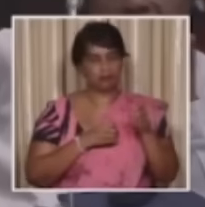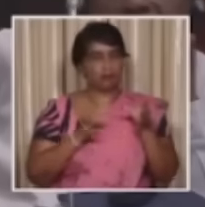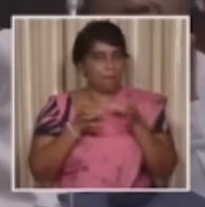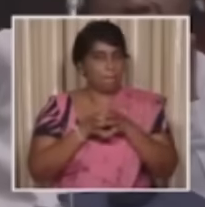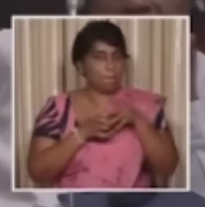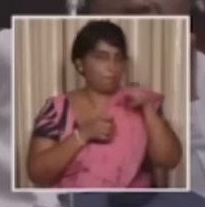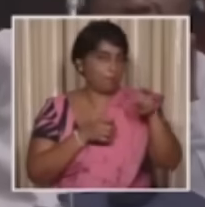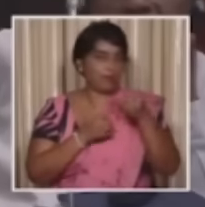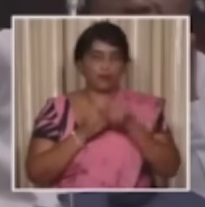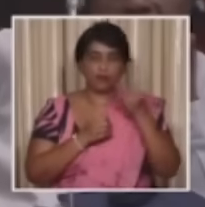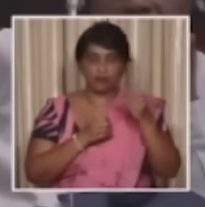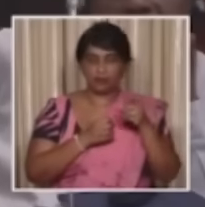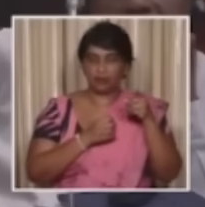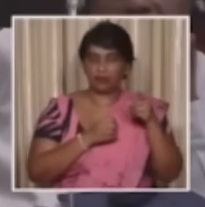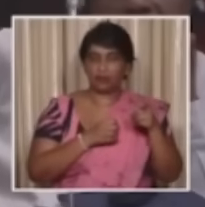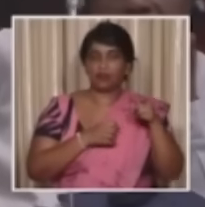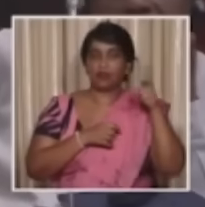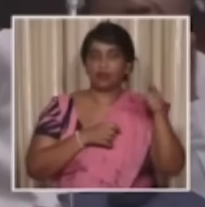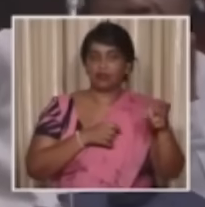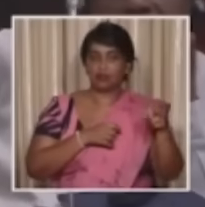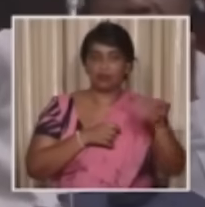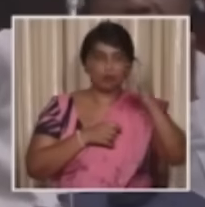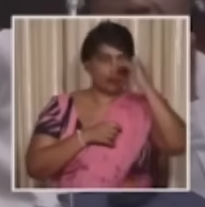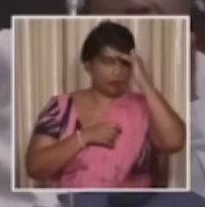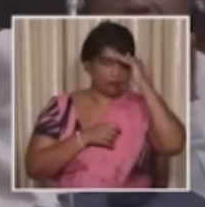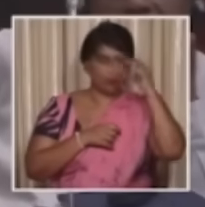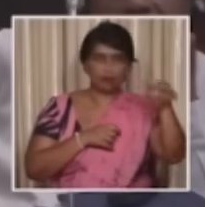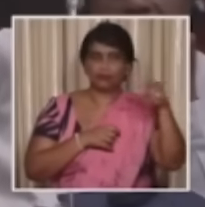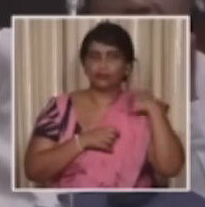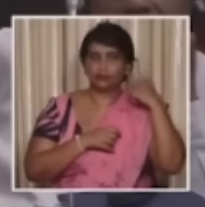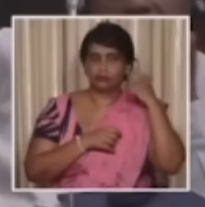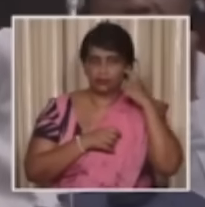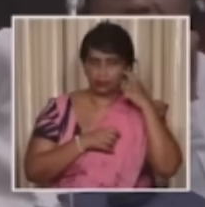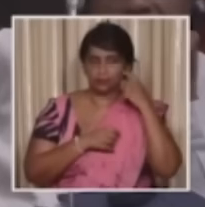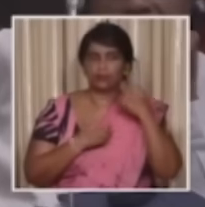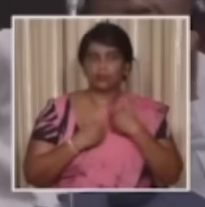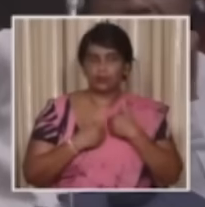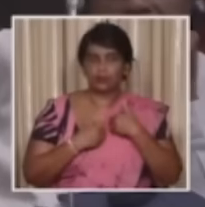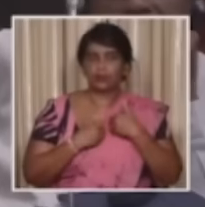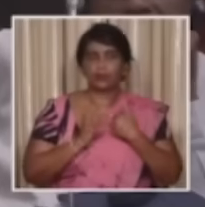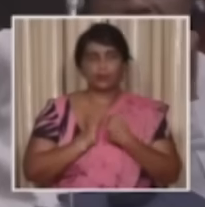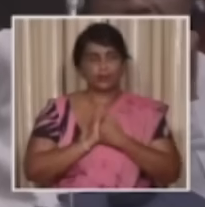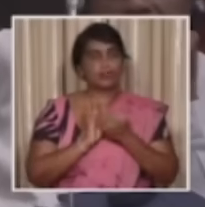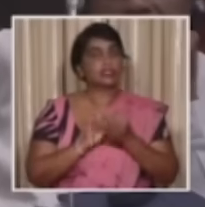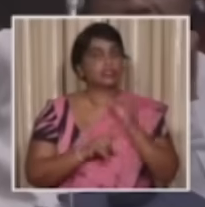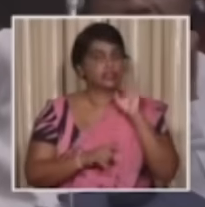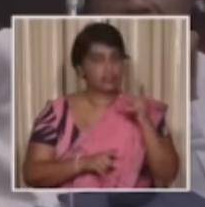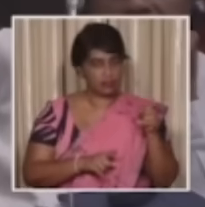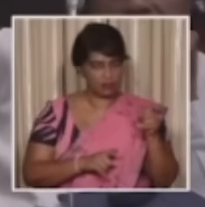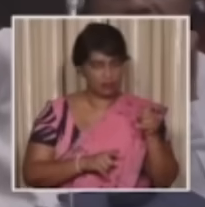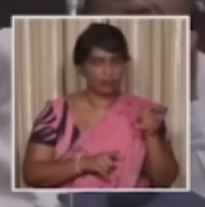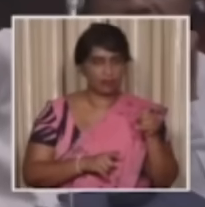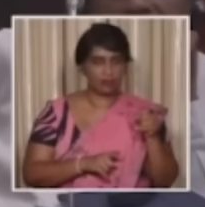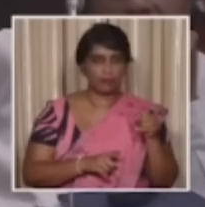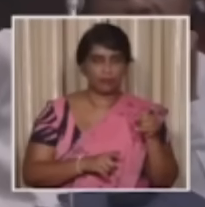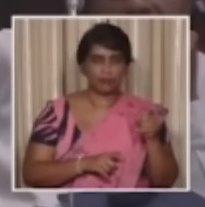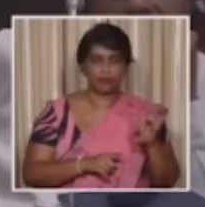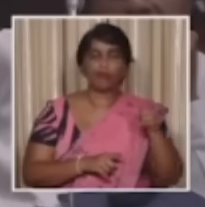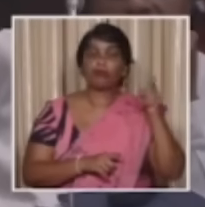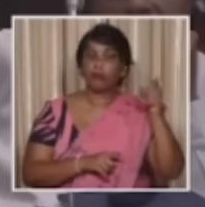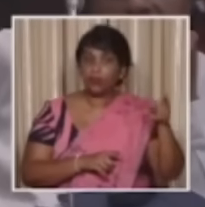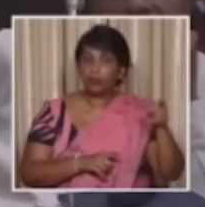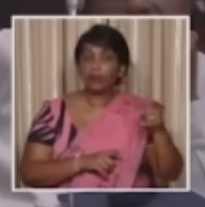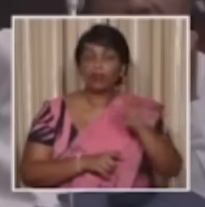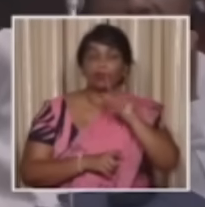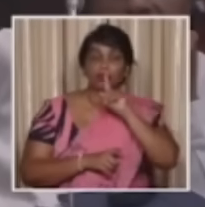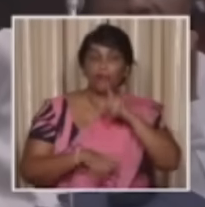පක්ෂයට එතකොට මේ පක්ෂ නායකයා මම දන්නා තරමට අපි හිතමු ගරු ජනාධිපතිතුමා ඉතින් එතුමා තමයි